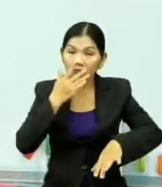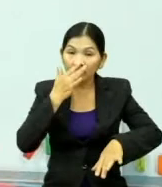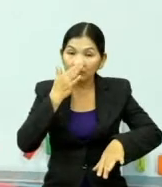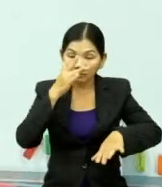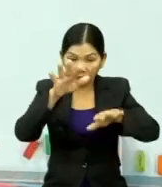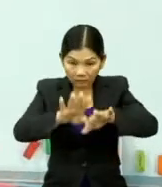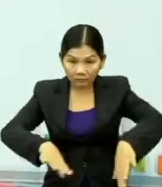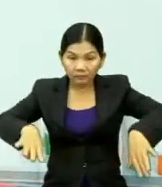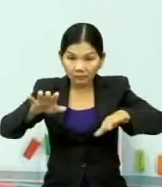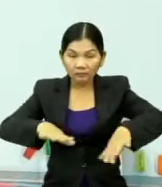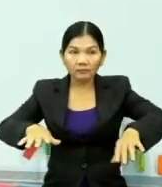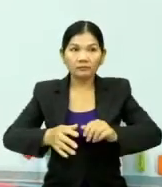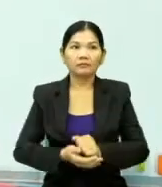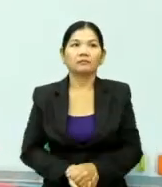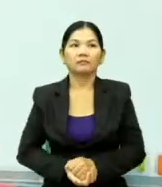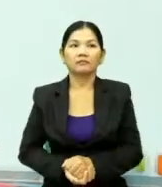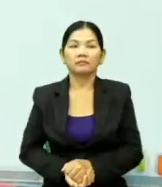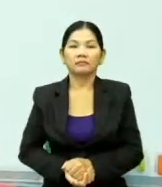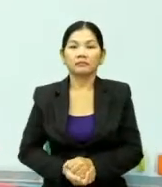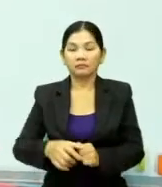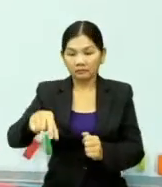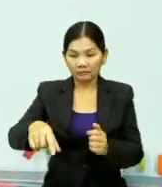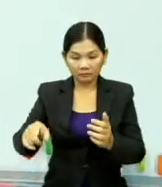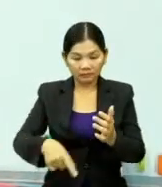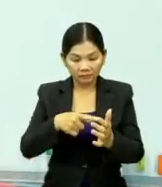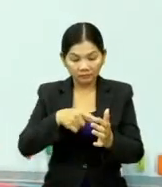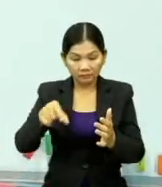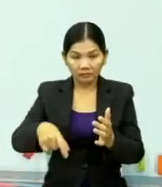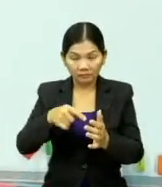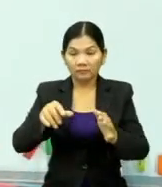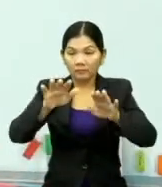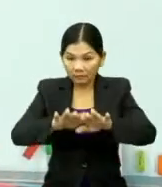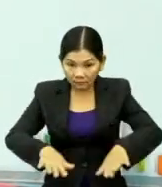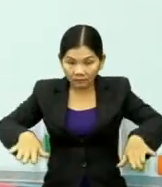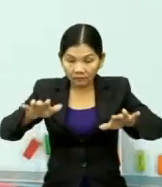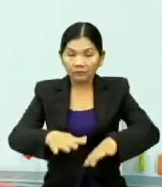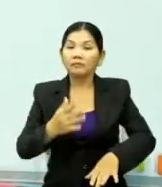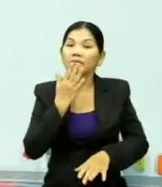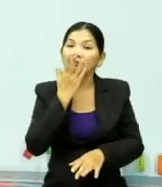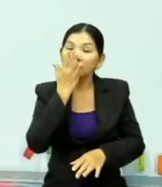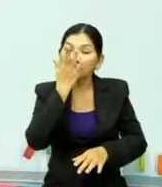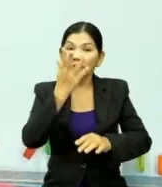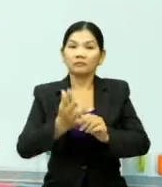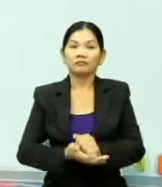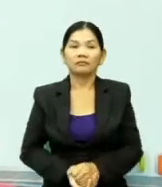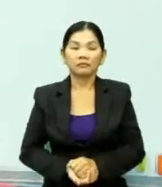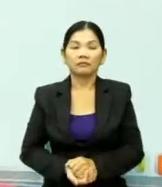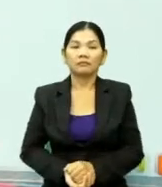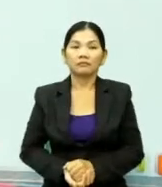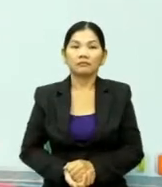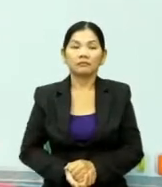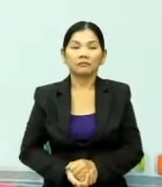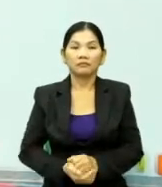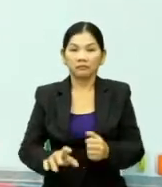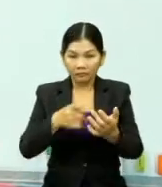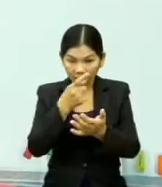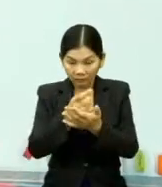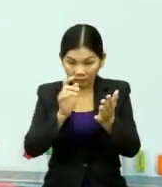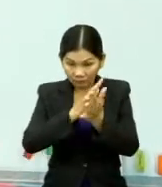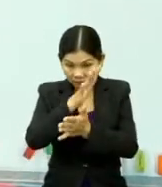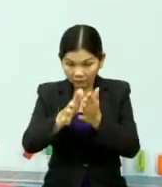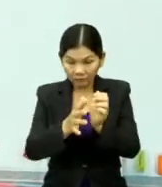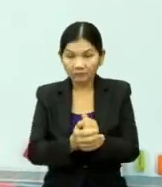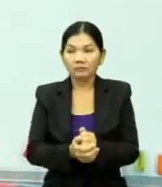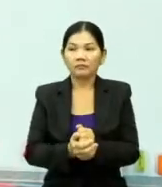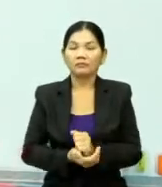cha mà đồng tiền nè kệ hai tầng chà dân con ở chơi rôm an bị làng